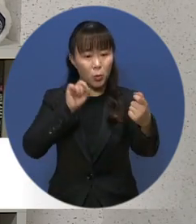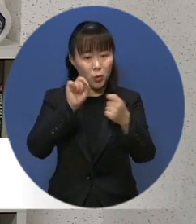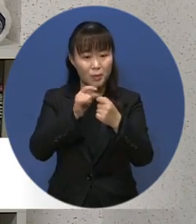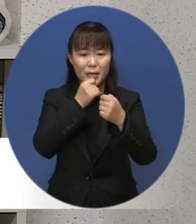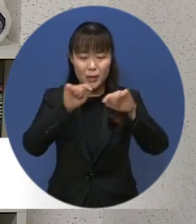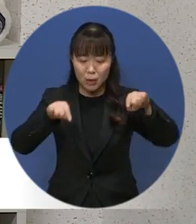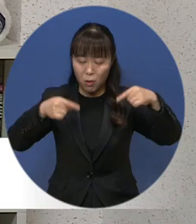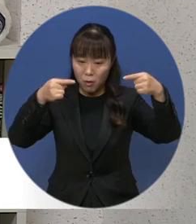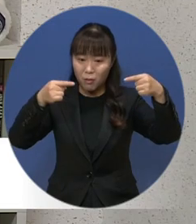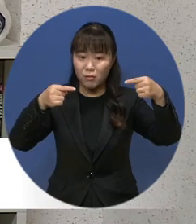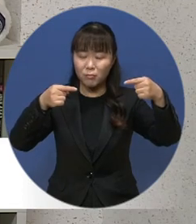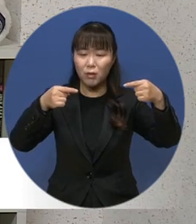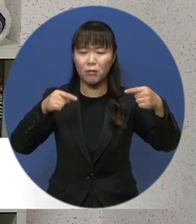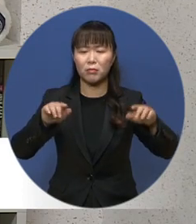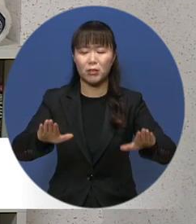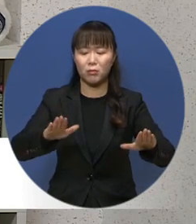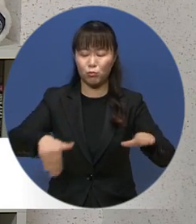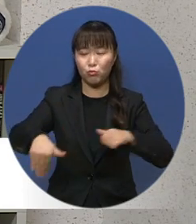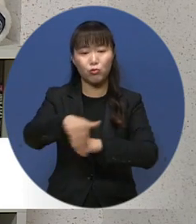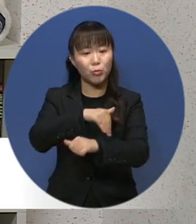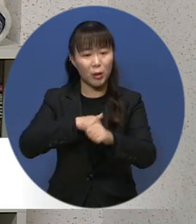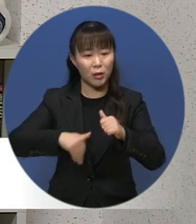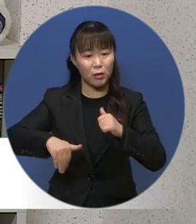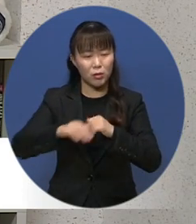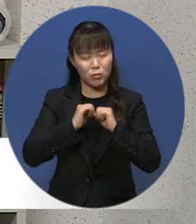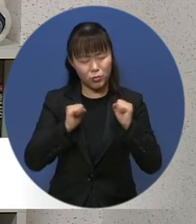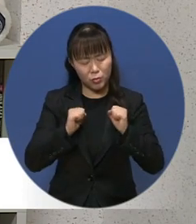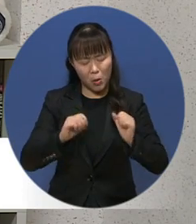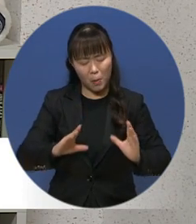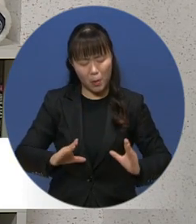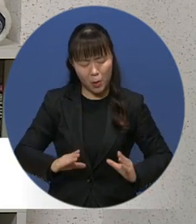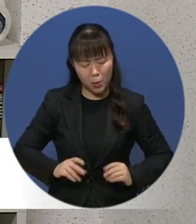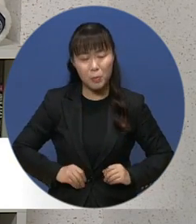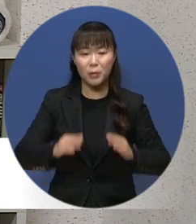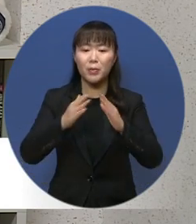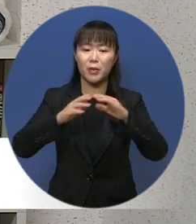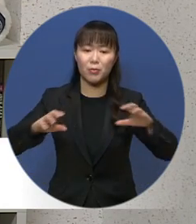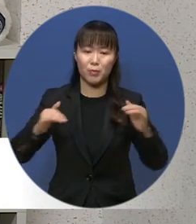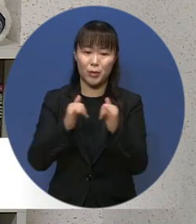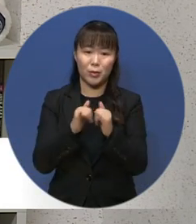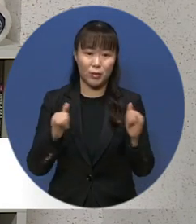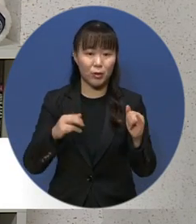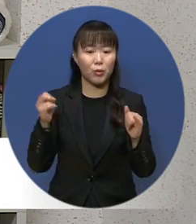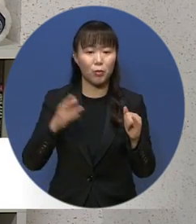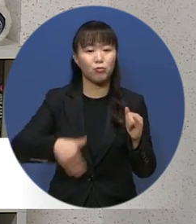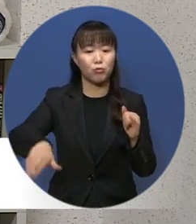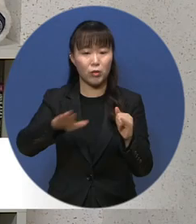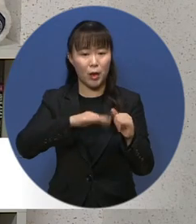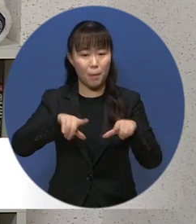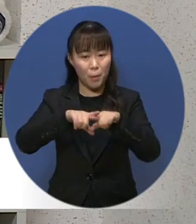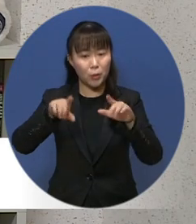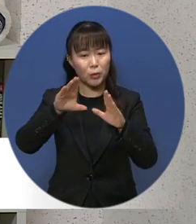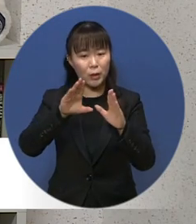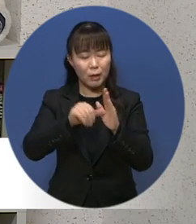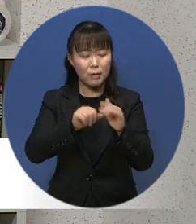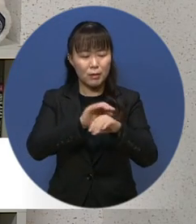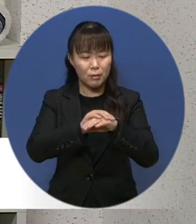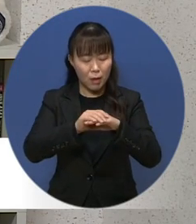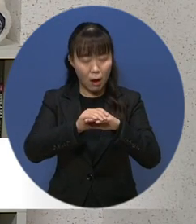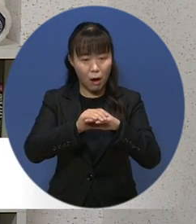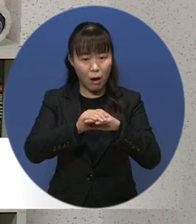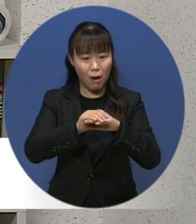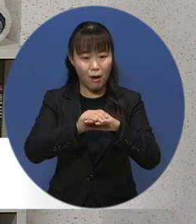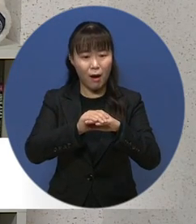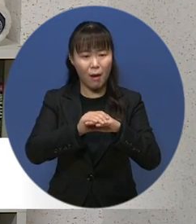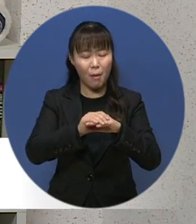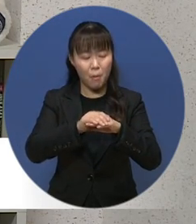설 명절인데 여전히 우리 주변에는 춥고 배고픈 이웃들 그리고 저희가 평소에 잘 들여다보지